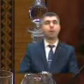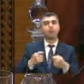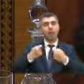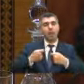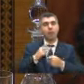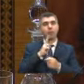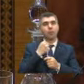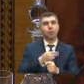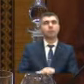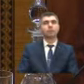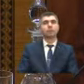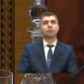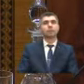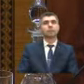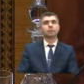الحكومة،